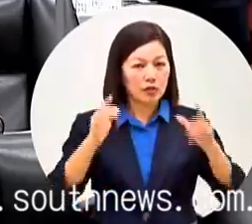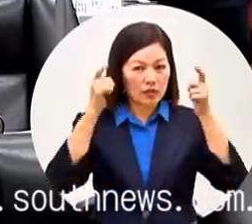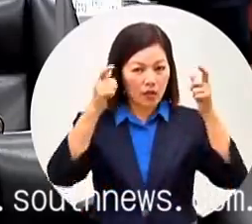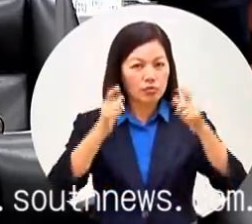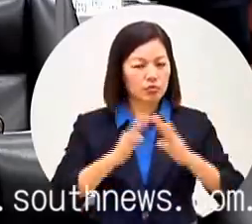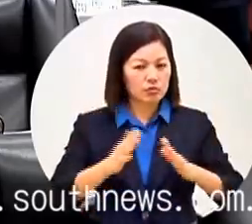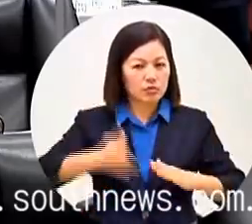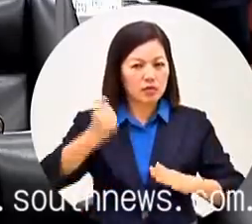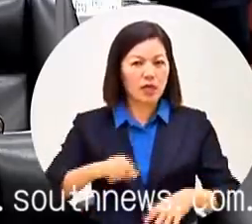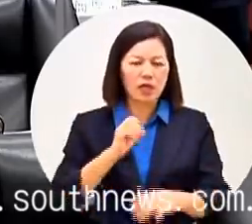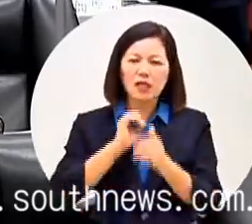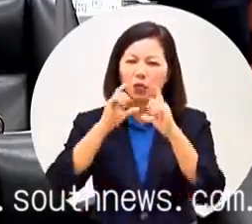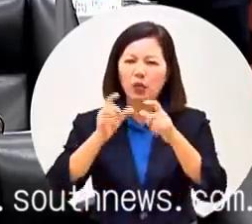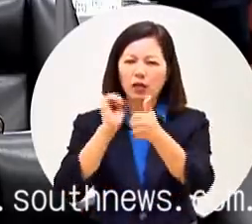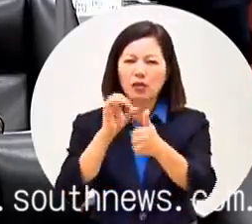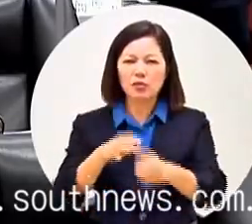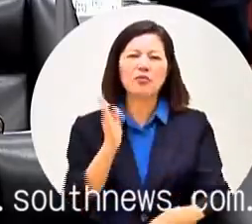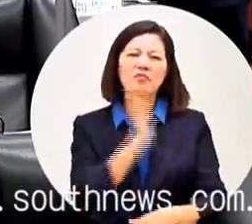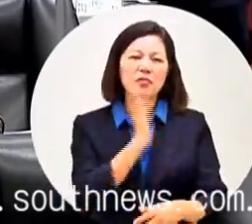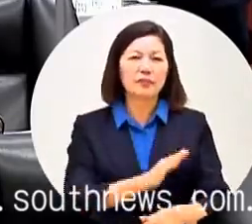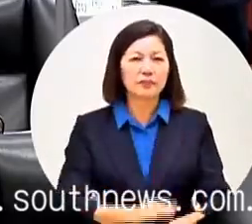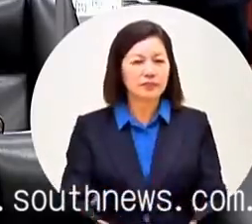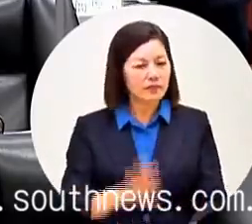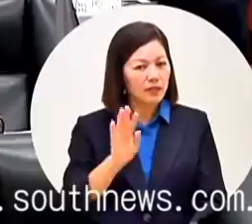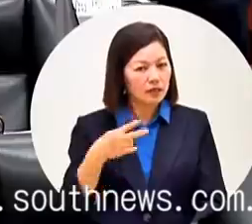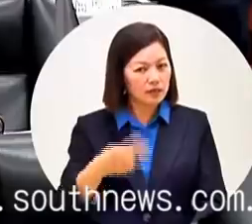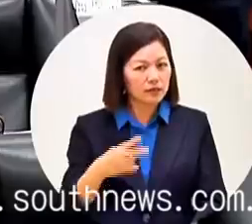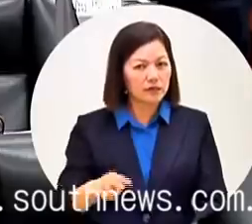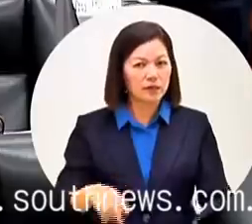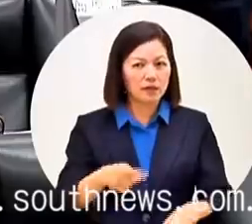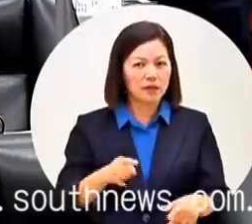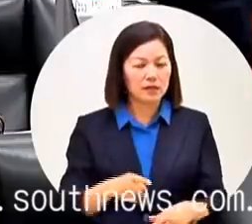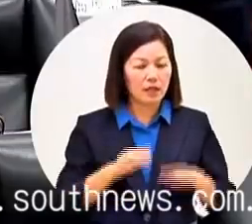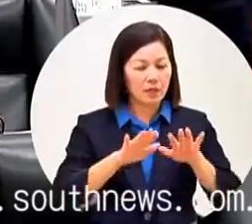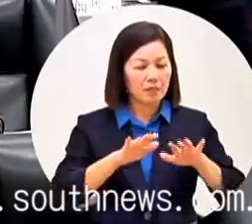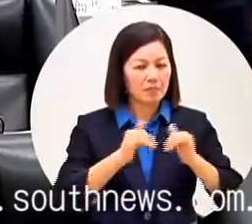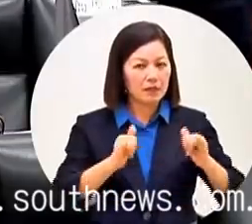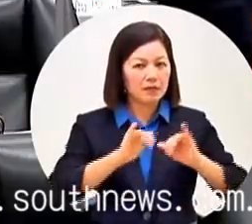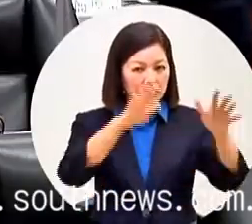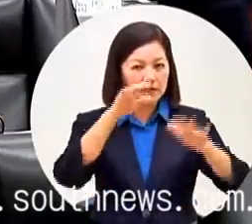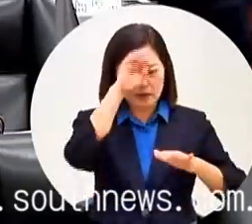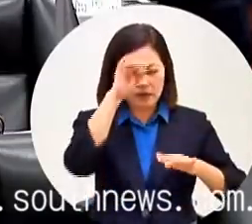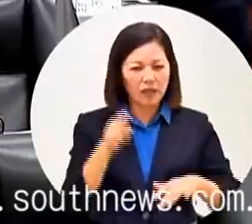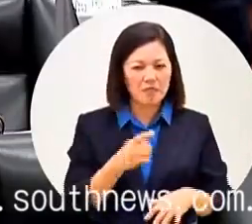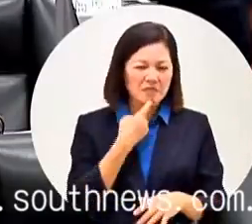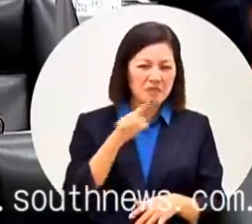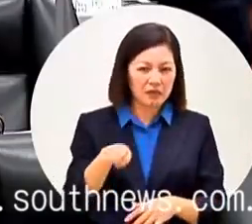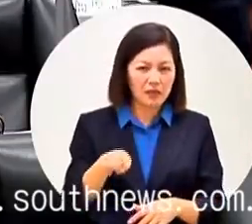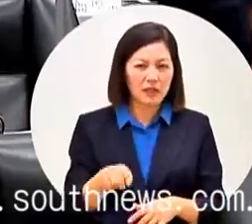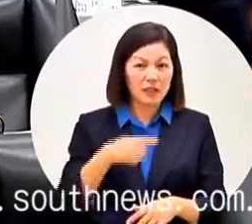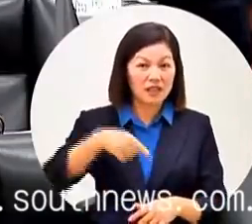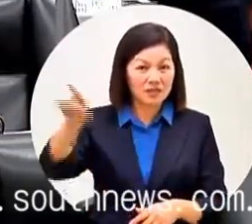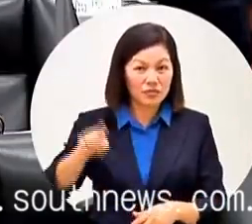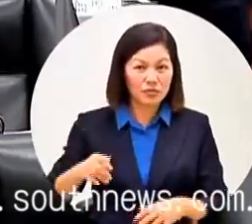民、高雄市民对你在中国的互动有那么多的疑虑，不是因为只有你去见中联办这件事情。